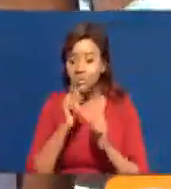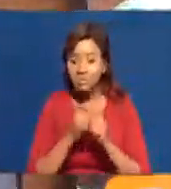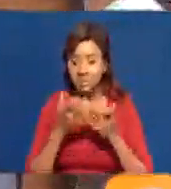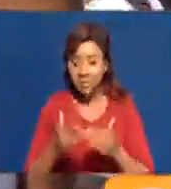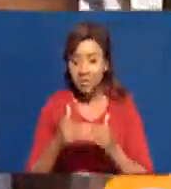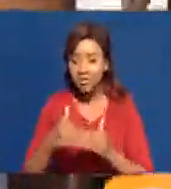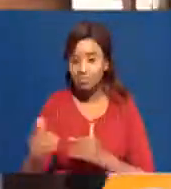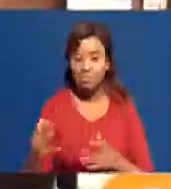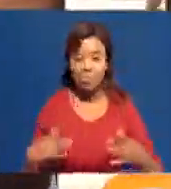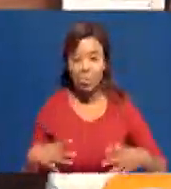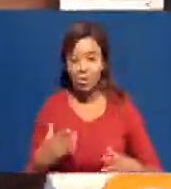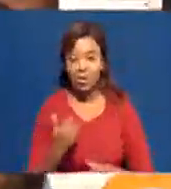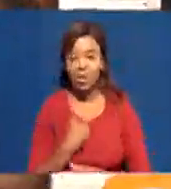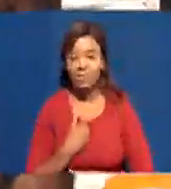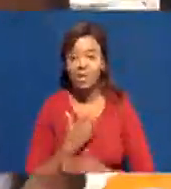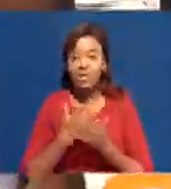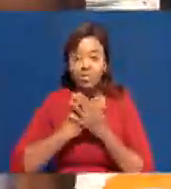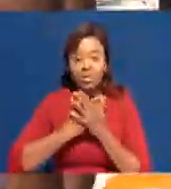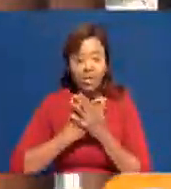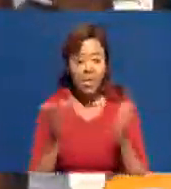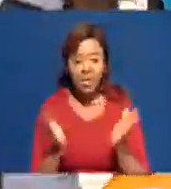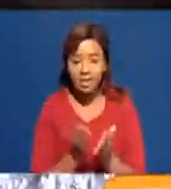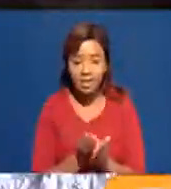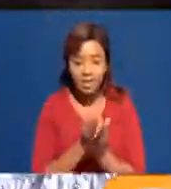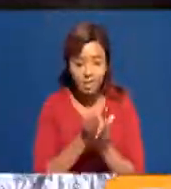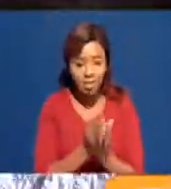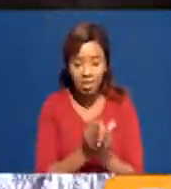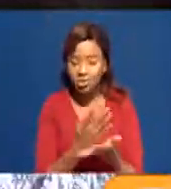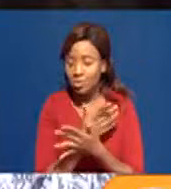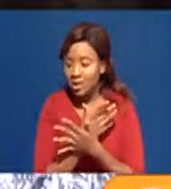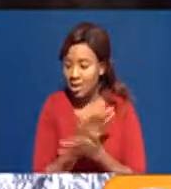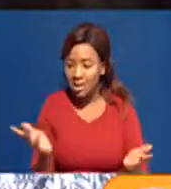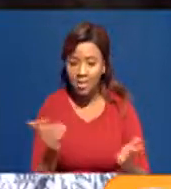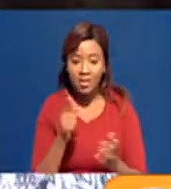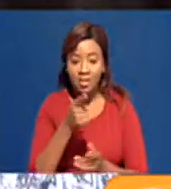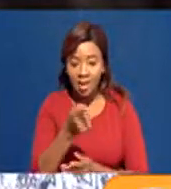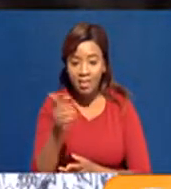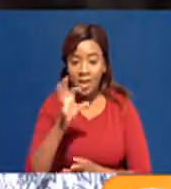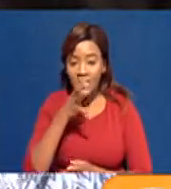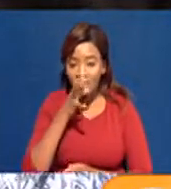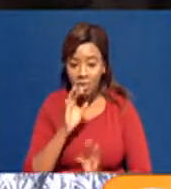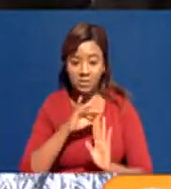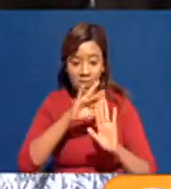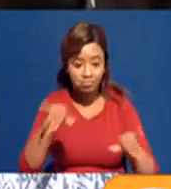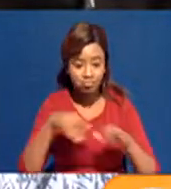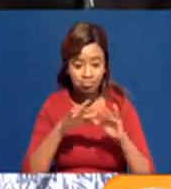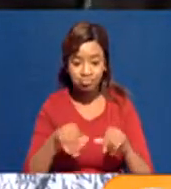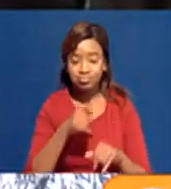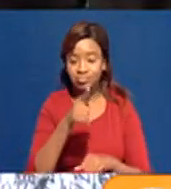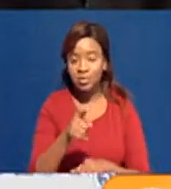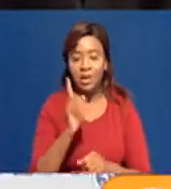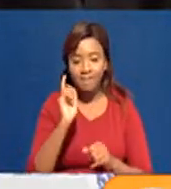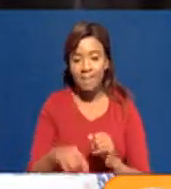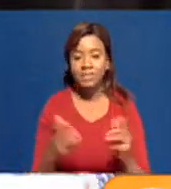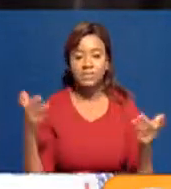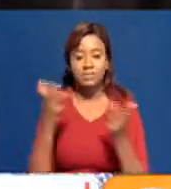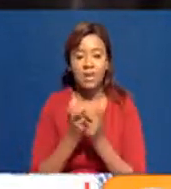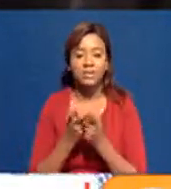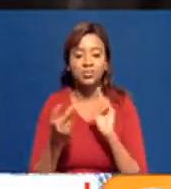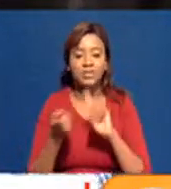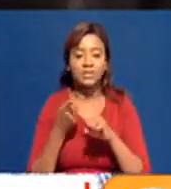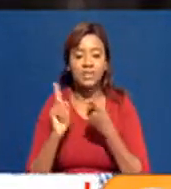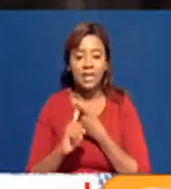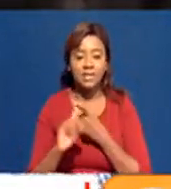sherehe. Yeah, chombo chochote kinachoingia baharini kiwe kimetimiza vile viwango vya usalama